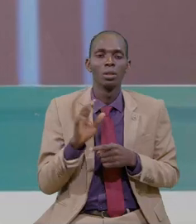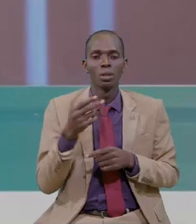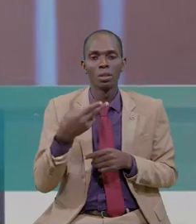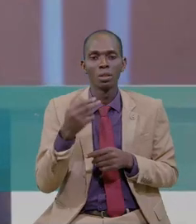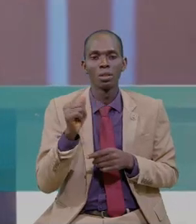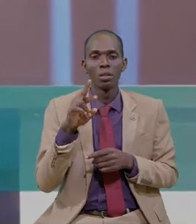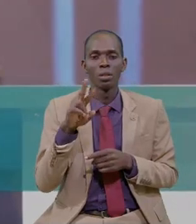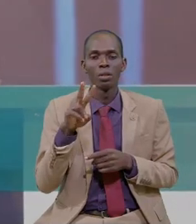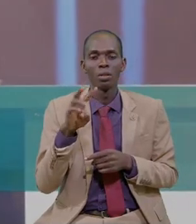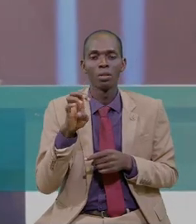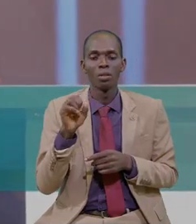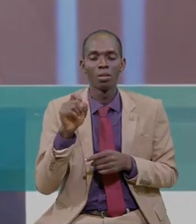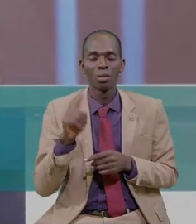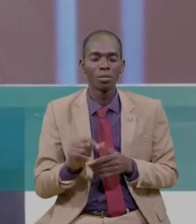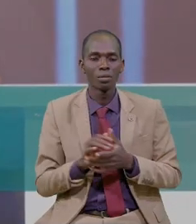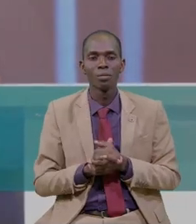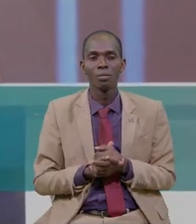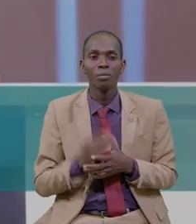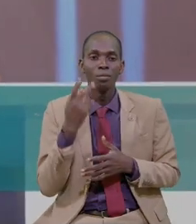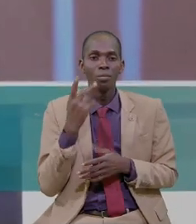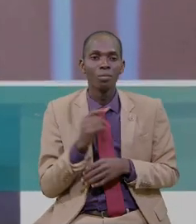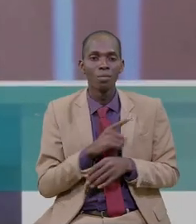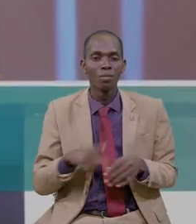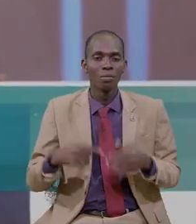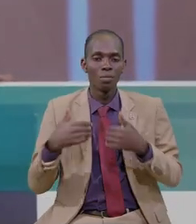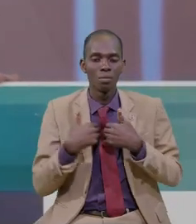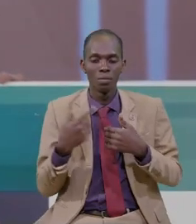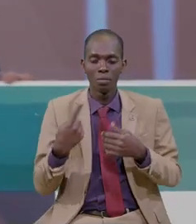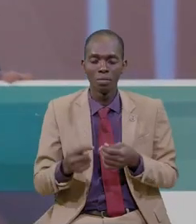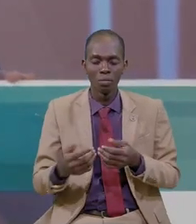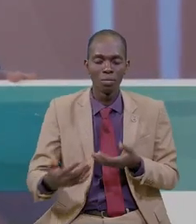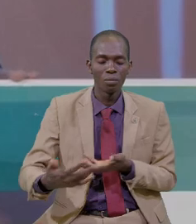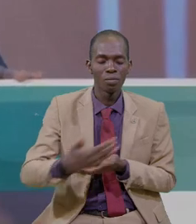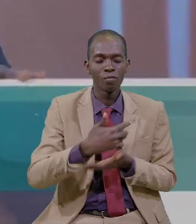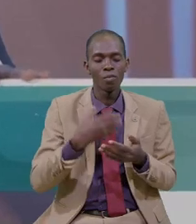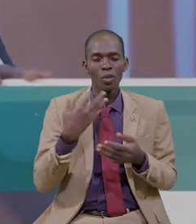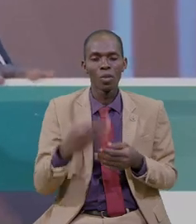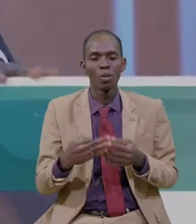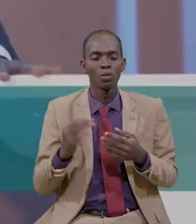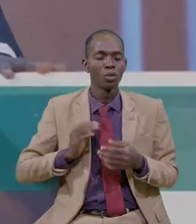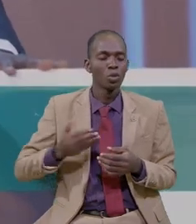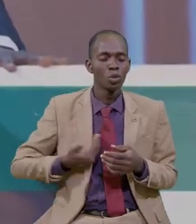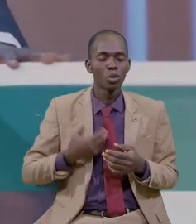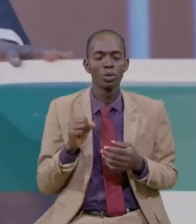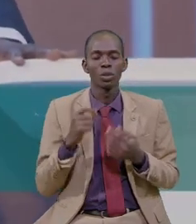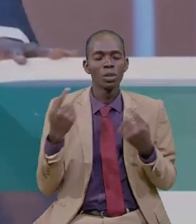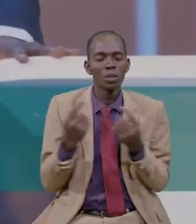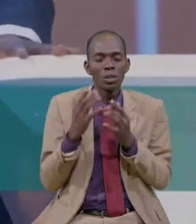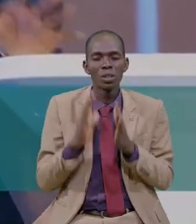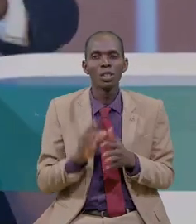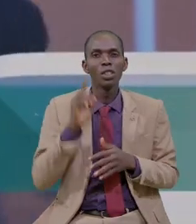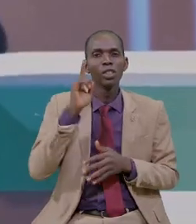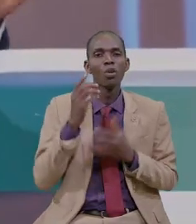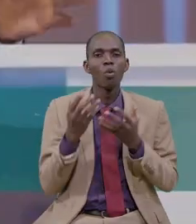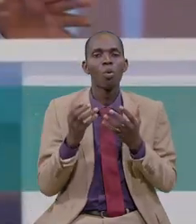Il a une moisson de personnes, d'âmes. Il a des pécheurs qu'il a créés et